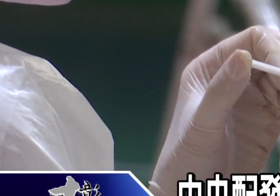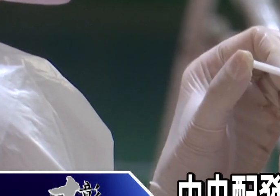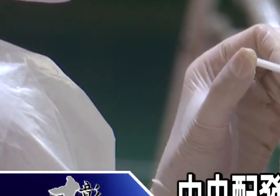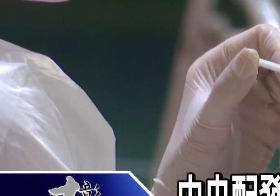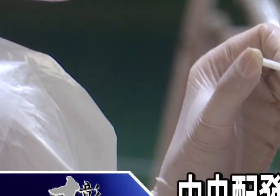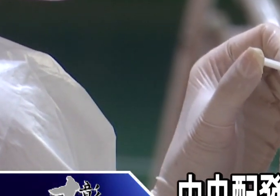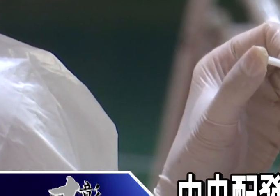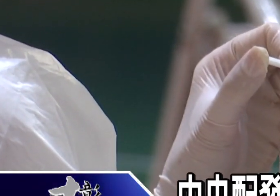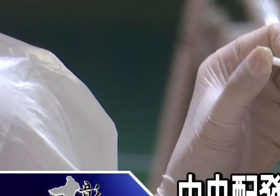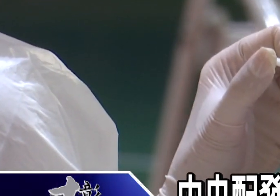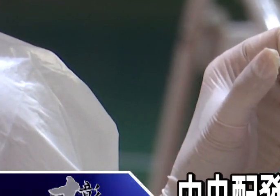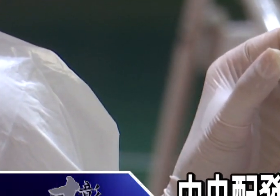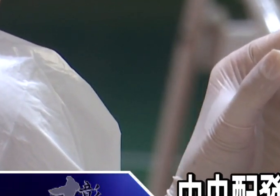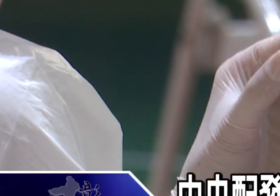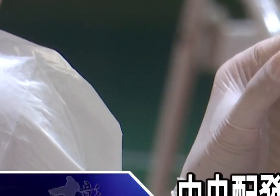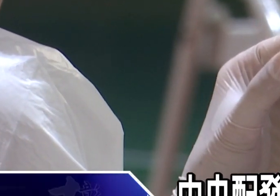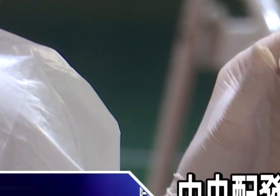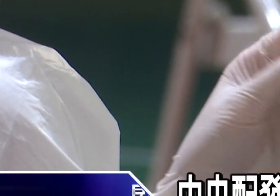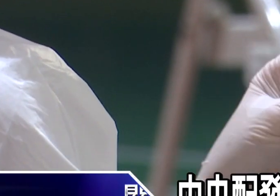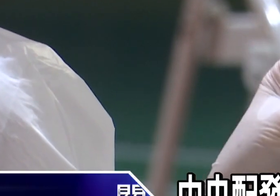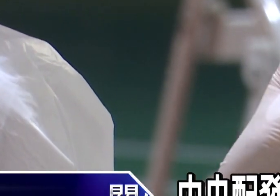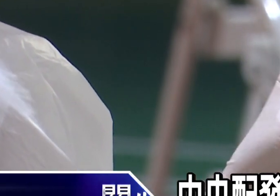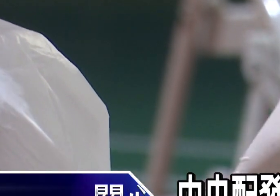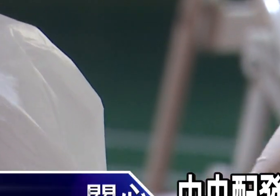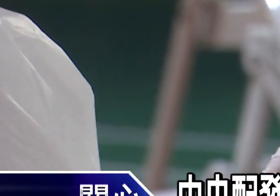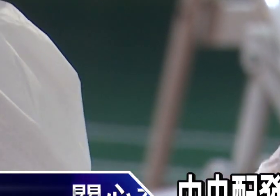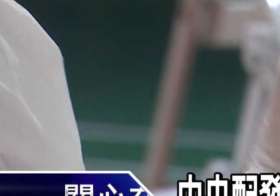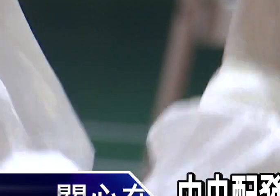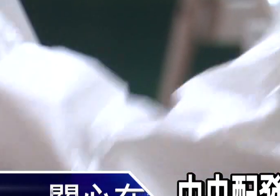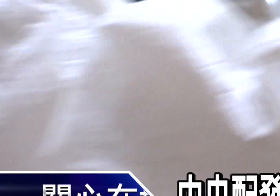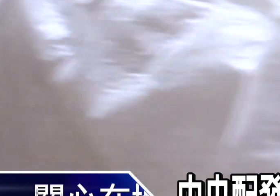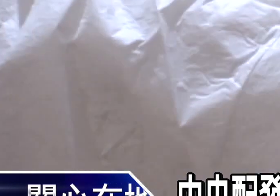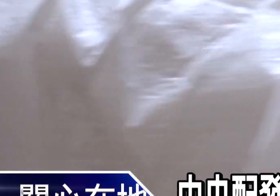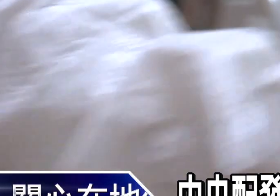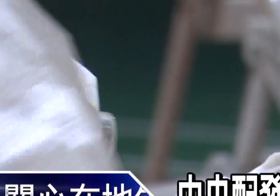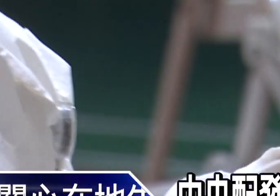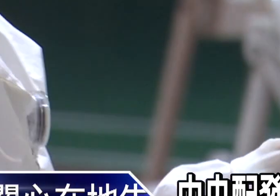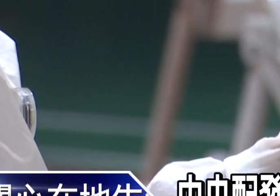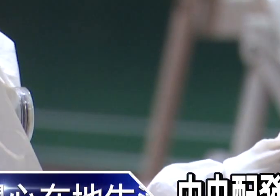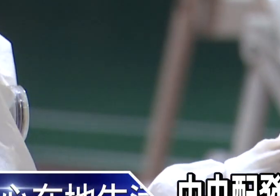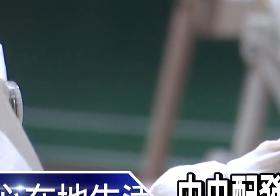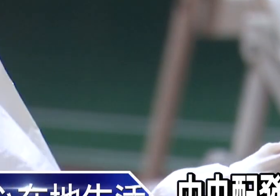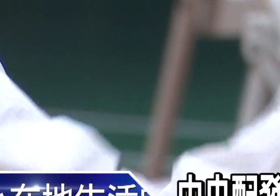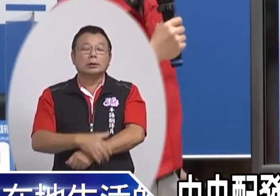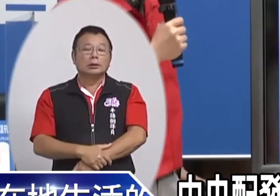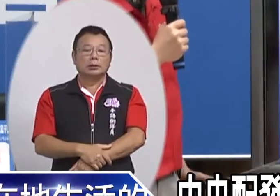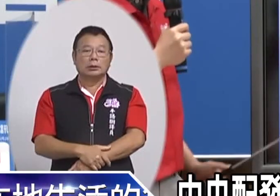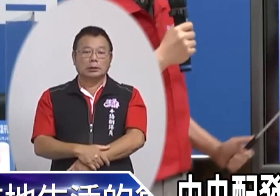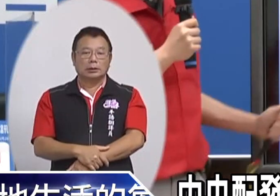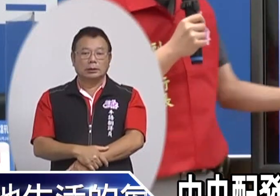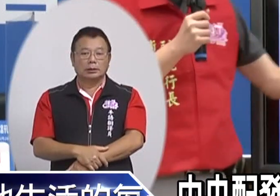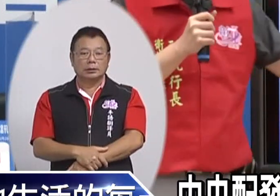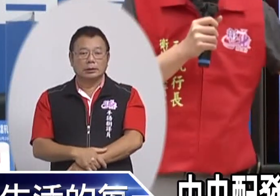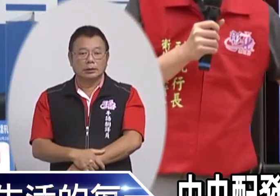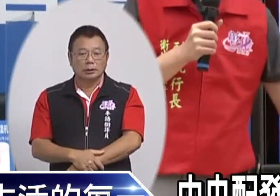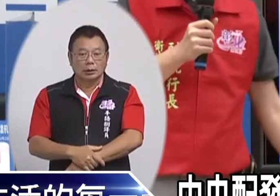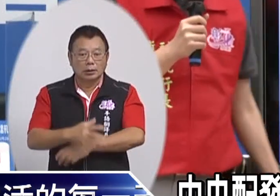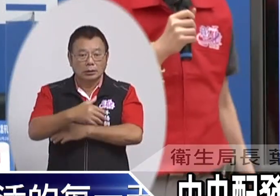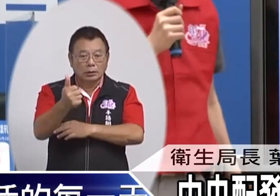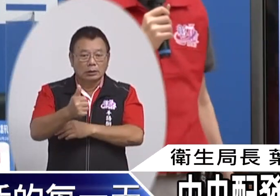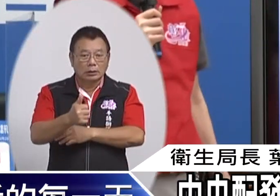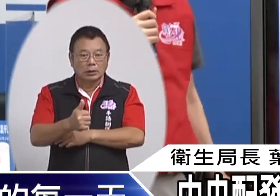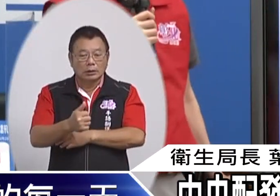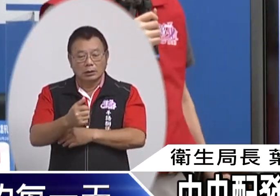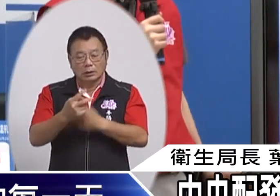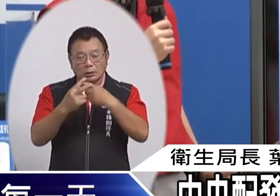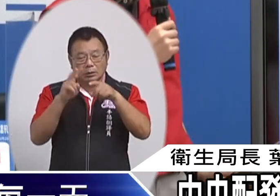是75岁到84岁的民众，同款会由传递长通知，7月2日开始注。 刚刚现场报告过了，莫德纳